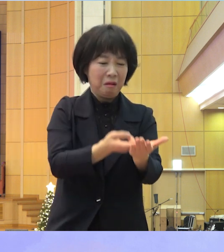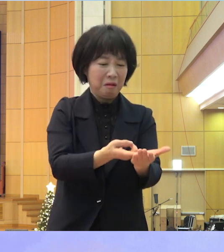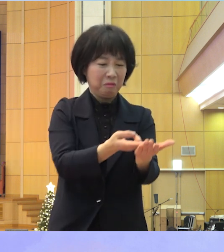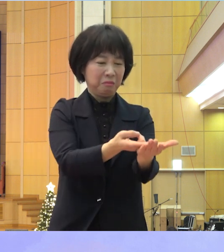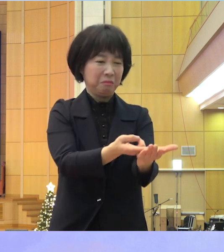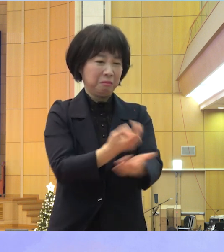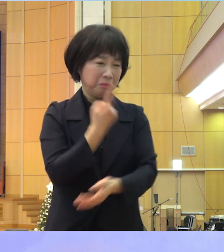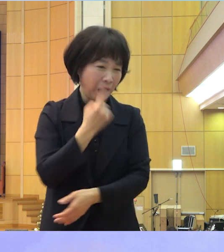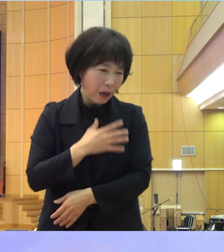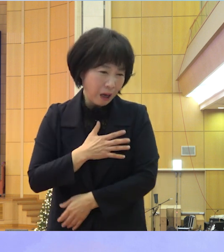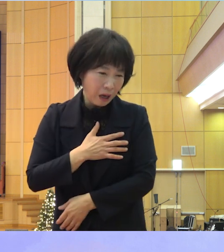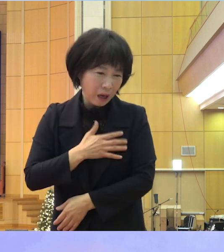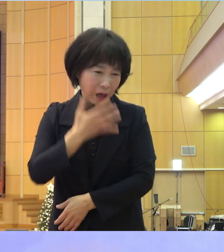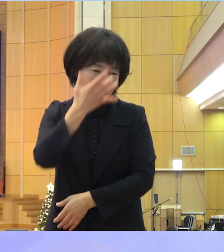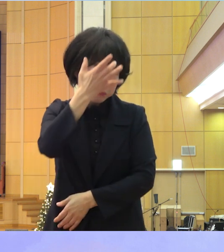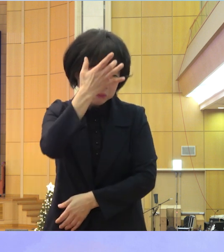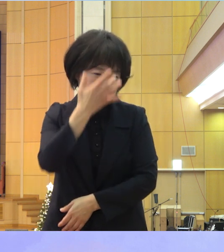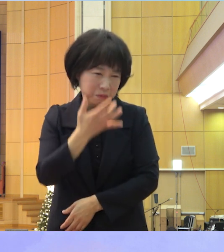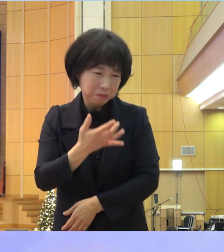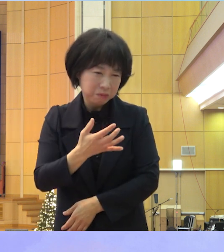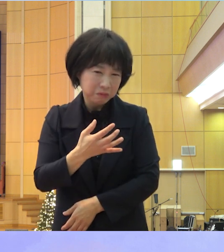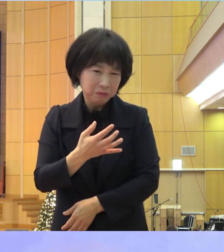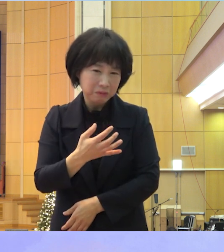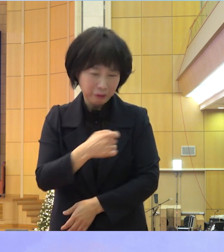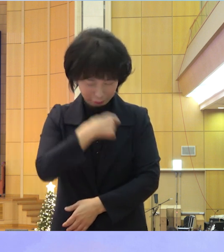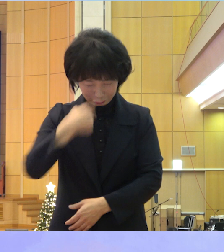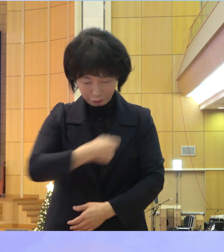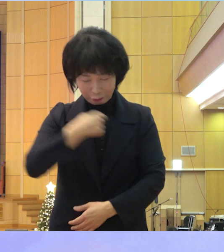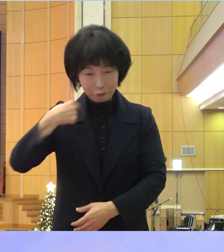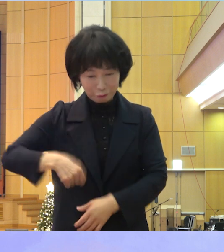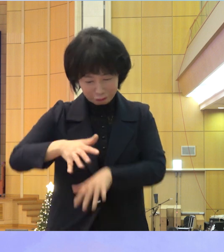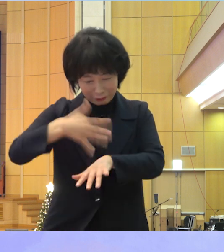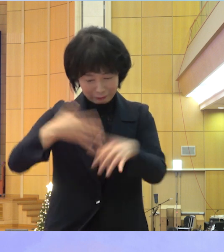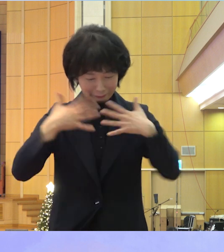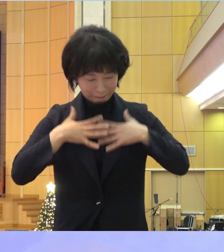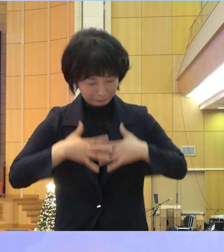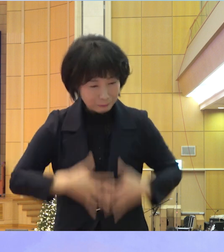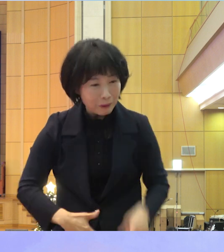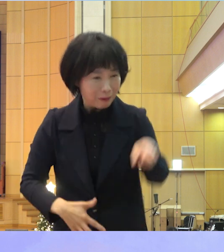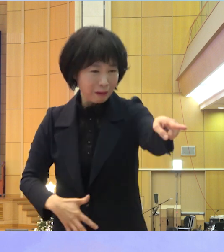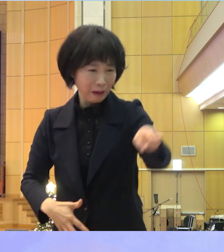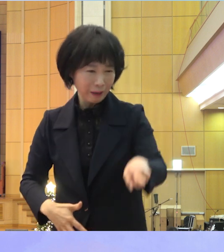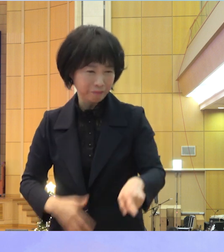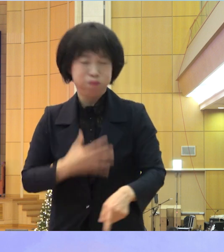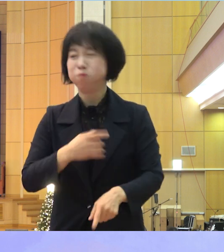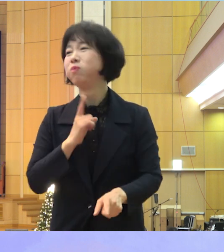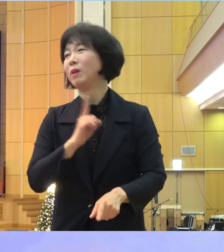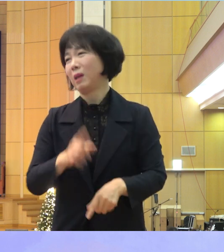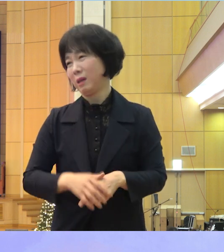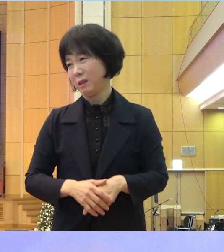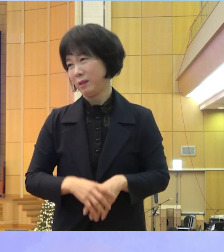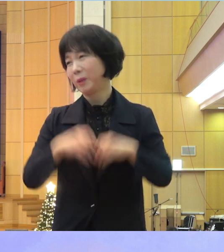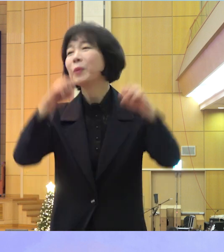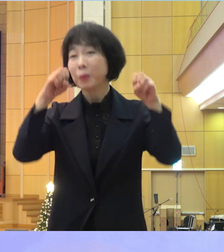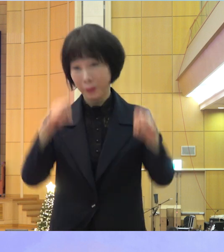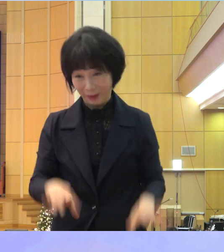아프리카산 입어야 돼. 국산도 못 입고 죽는다니까. 전도서 12장